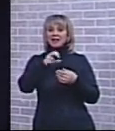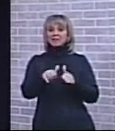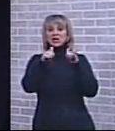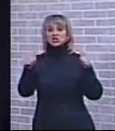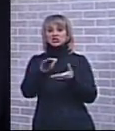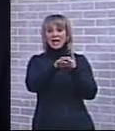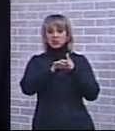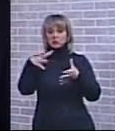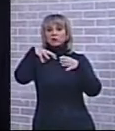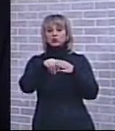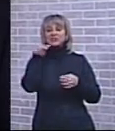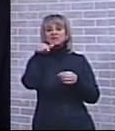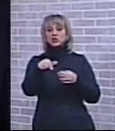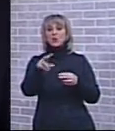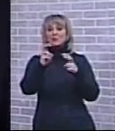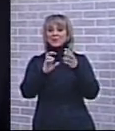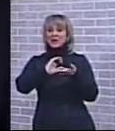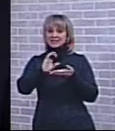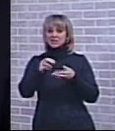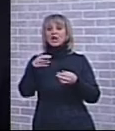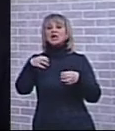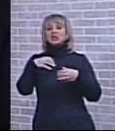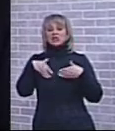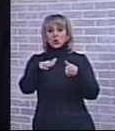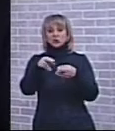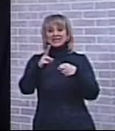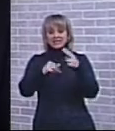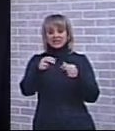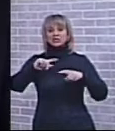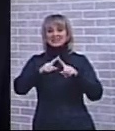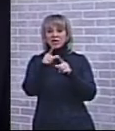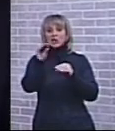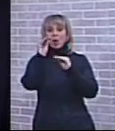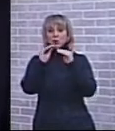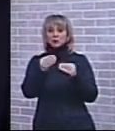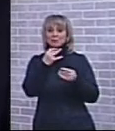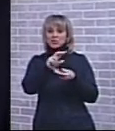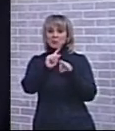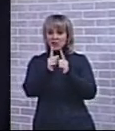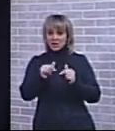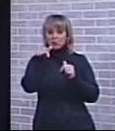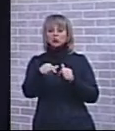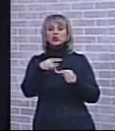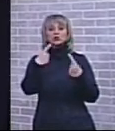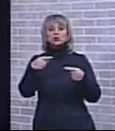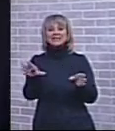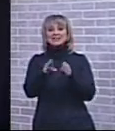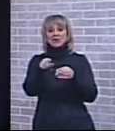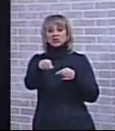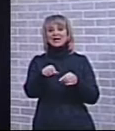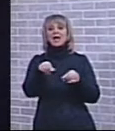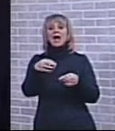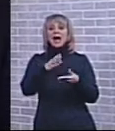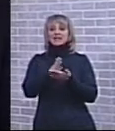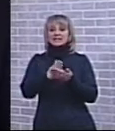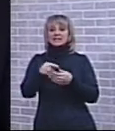расширить ассоциацию и включить в нее производителей дорожно-строительной техники, оборудования для пищепереработки, ну и других смежных отраслей,